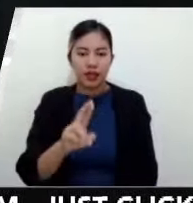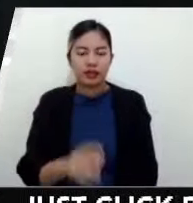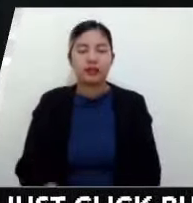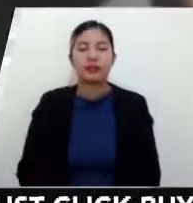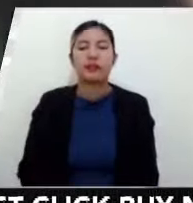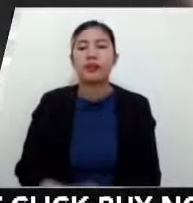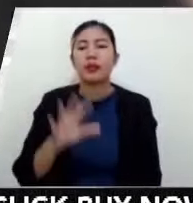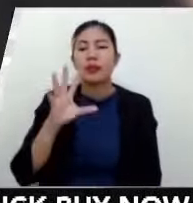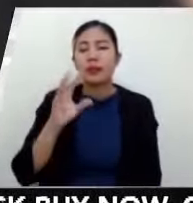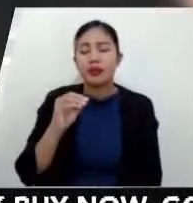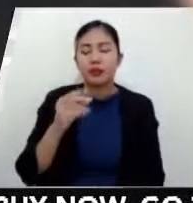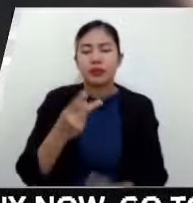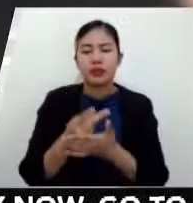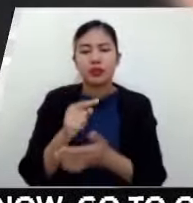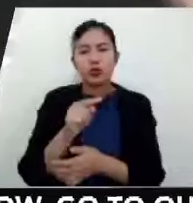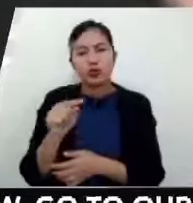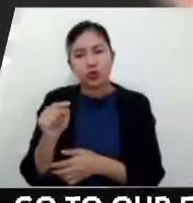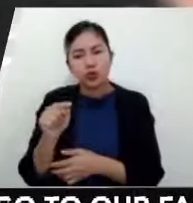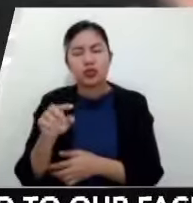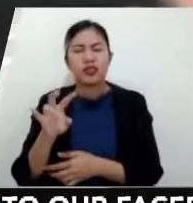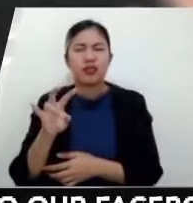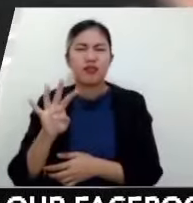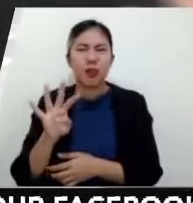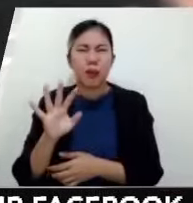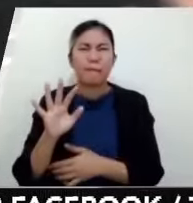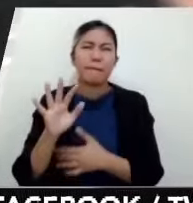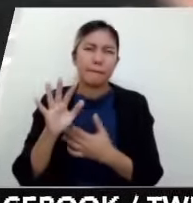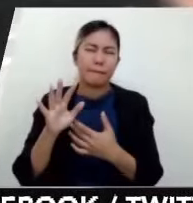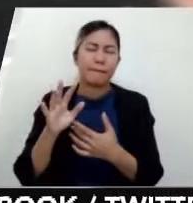hanggang halos 74 pesos naman sa gasolina.